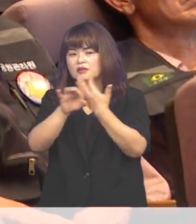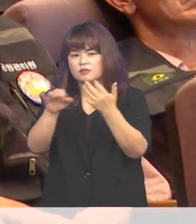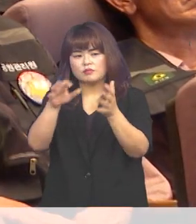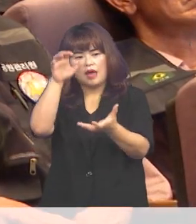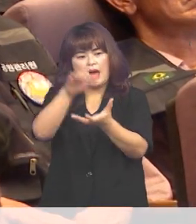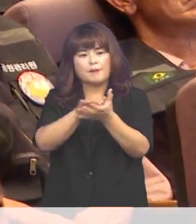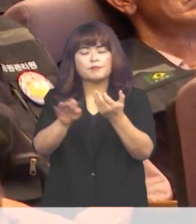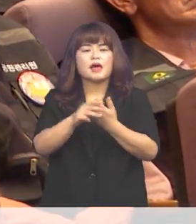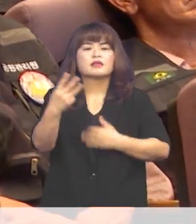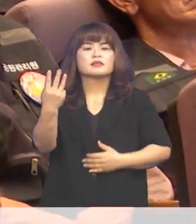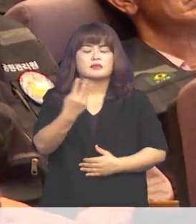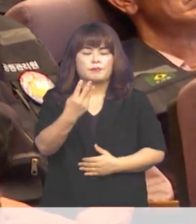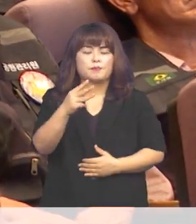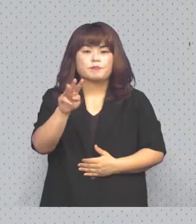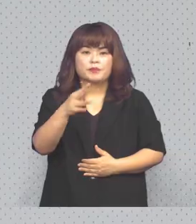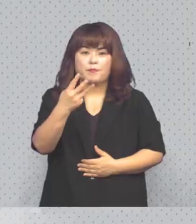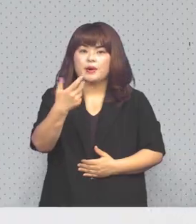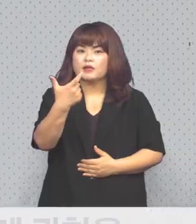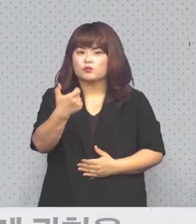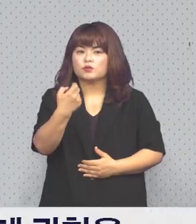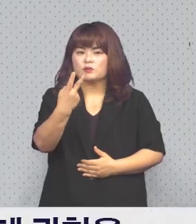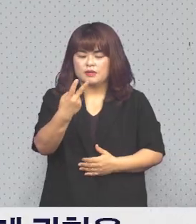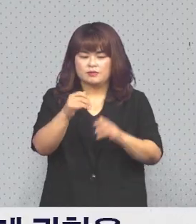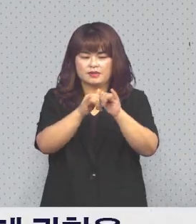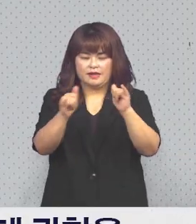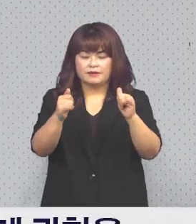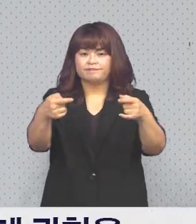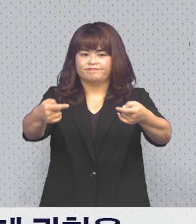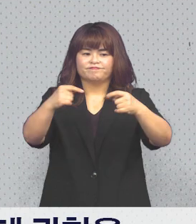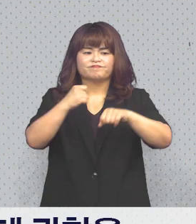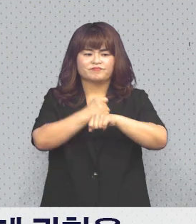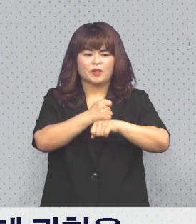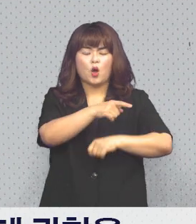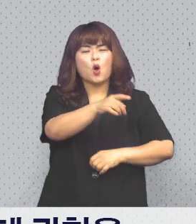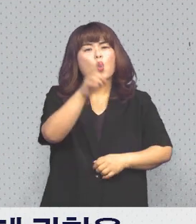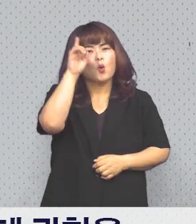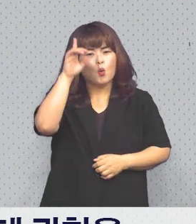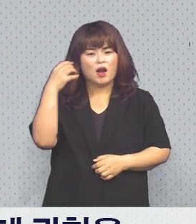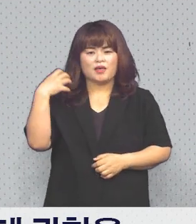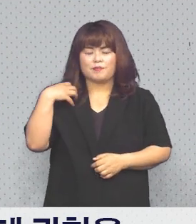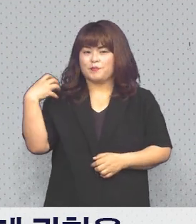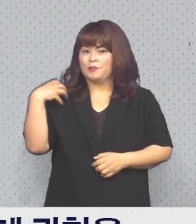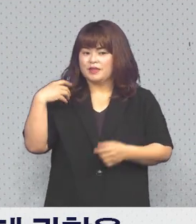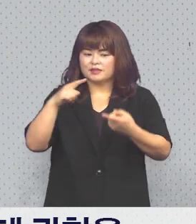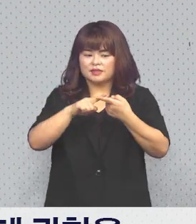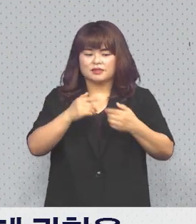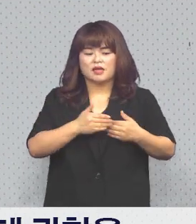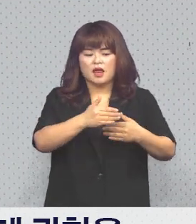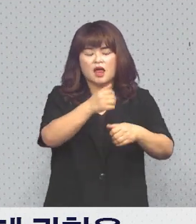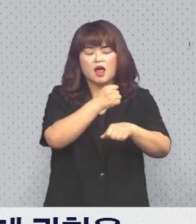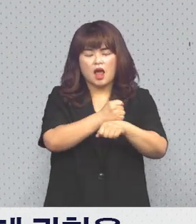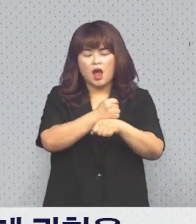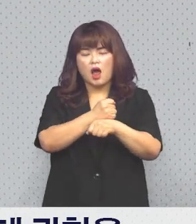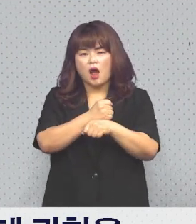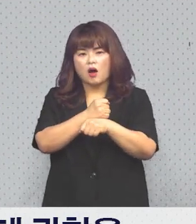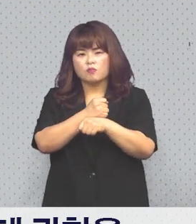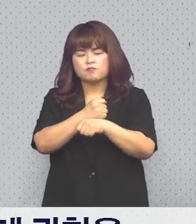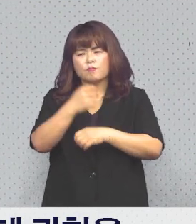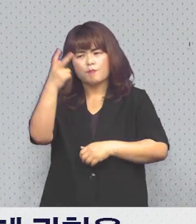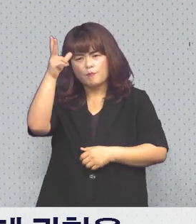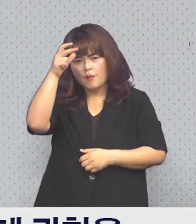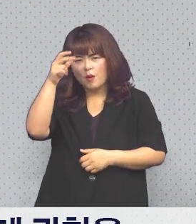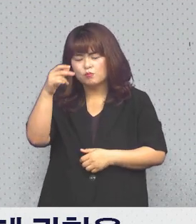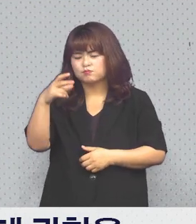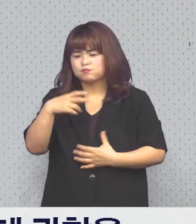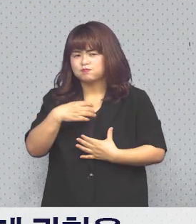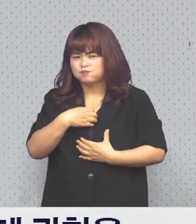1,432명으로 구성됐습니다. 여러분들께서 각자 본연의 일을 하시면서 또 범죄 문제나 이런 데